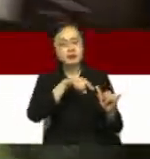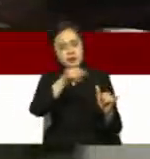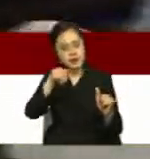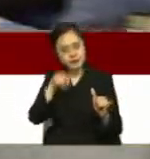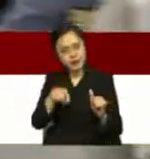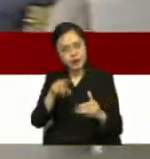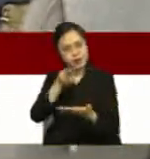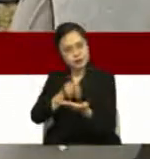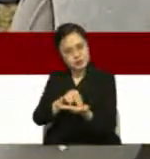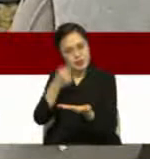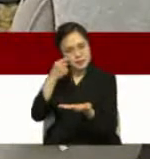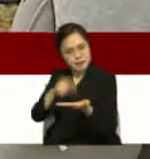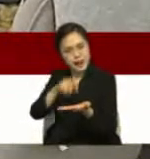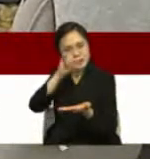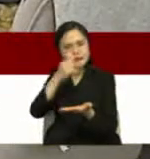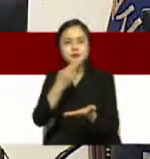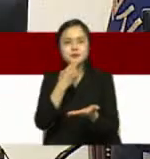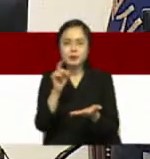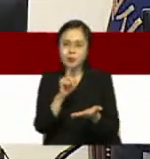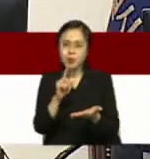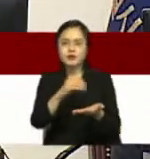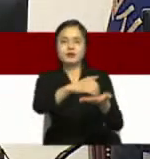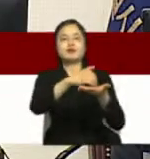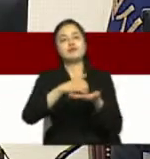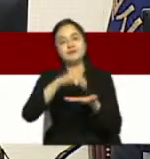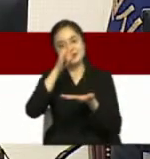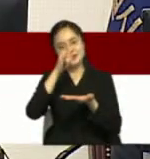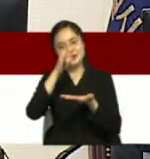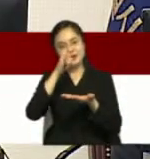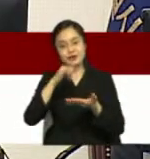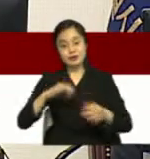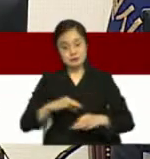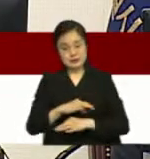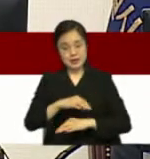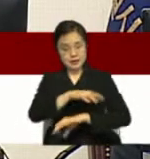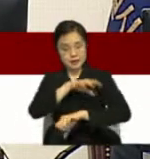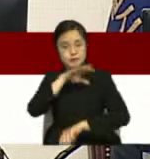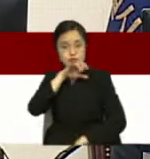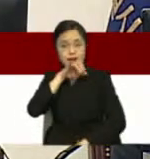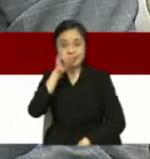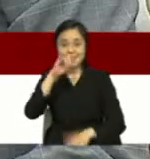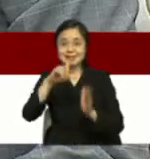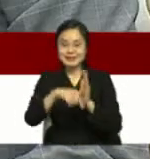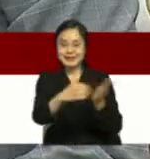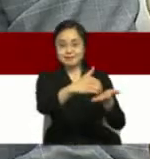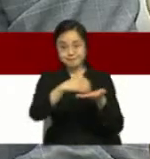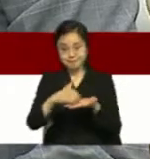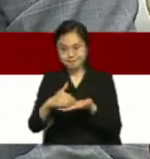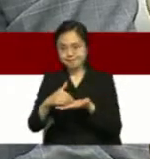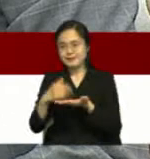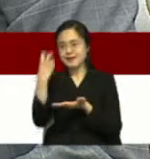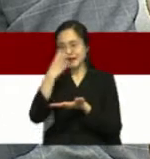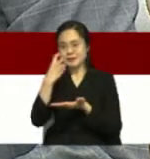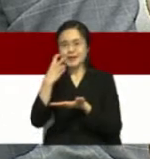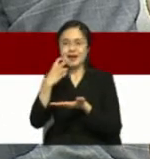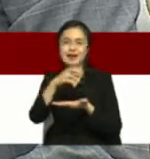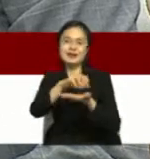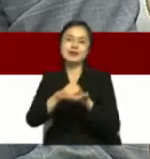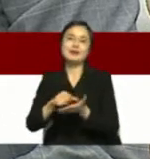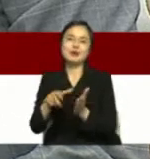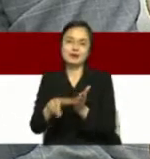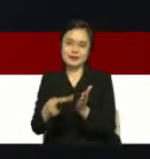전반에 부당하거나 불합리한 사항, 주민 불편을 접수받아 감사 자료로 활용할 예정입니다. 제보 기간은 6월